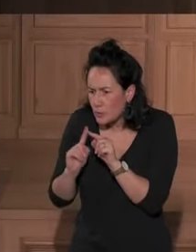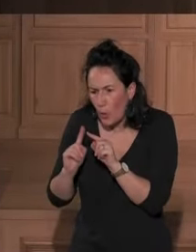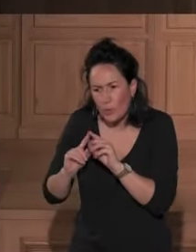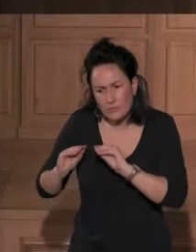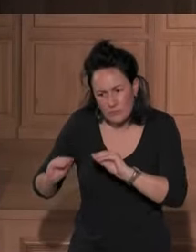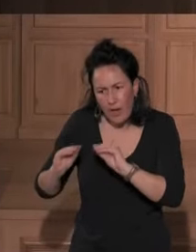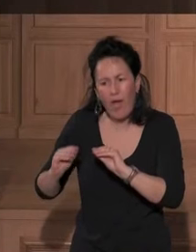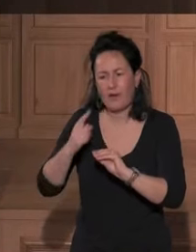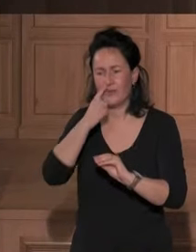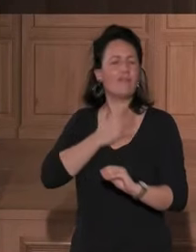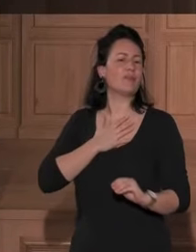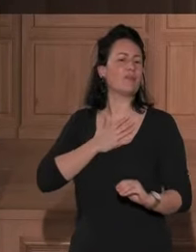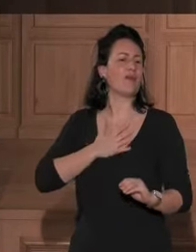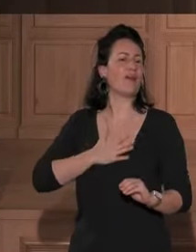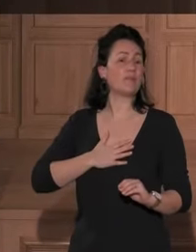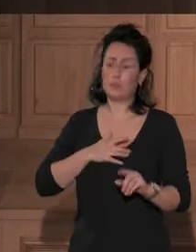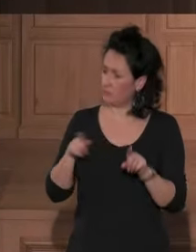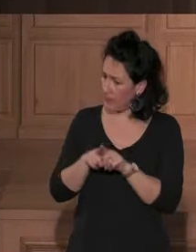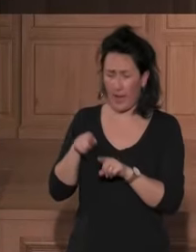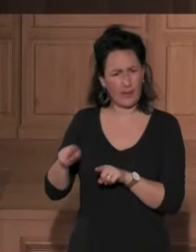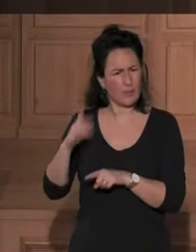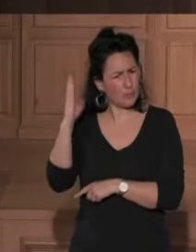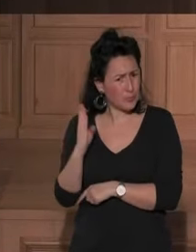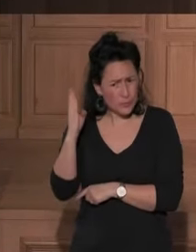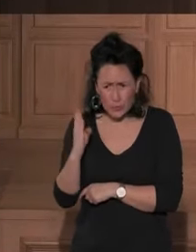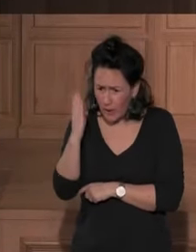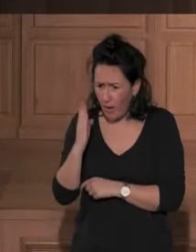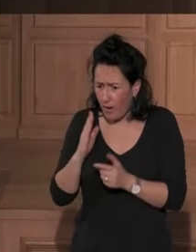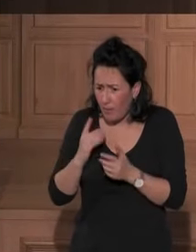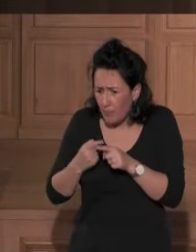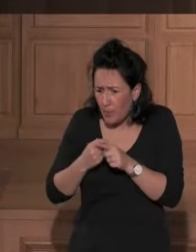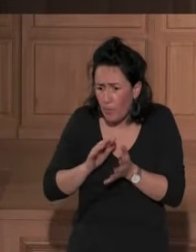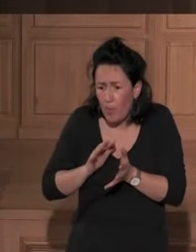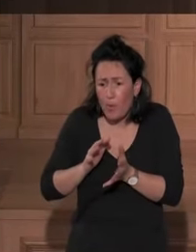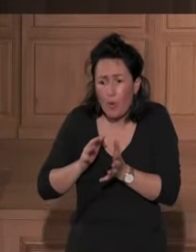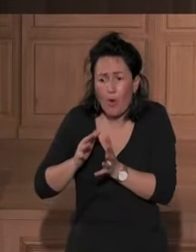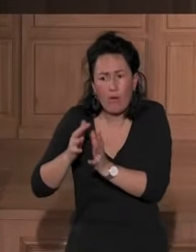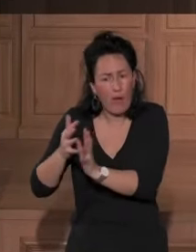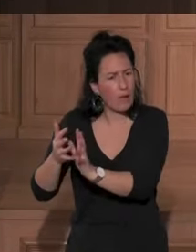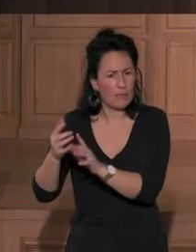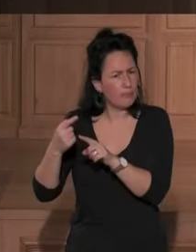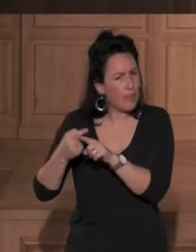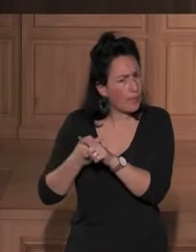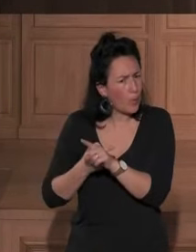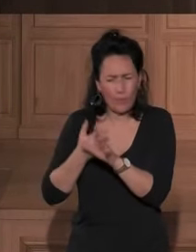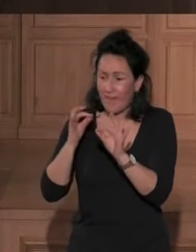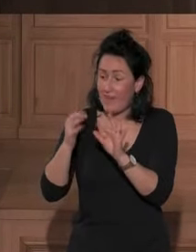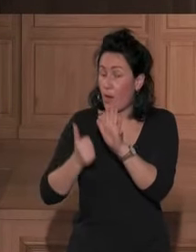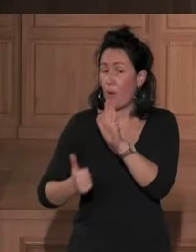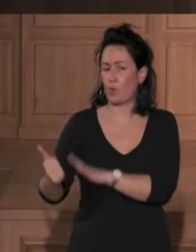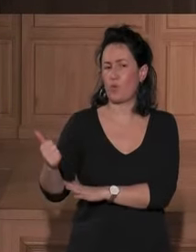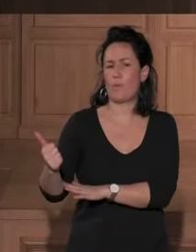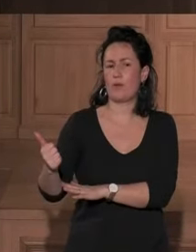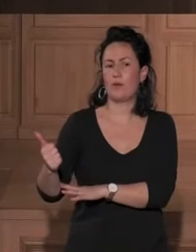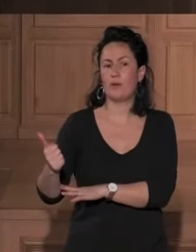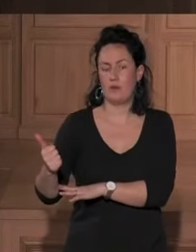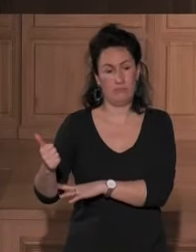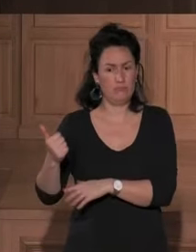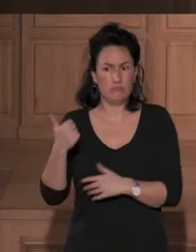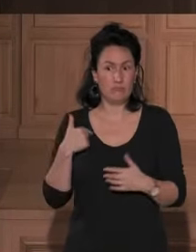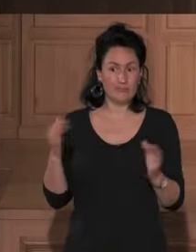C'est même amplifié. Donc, eux, ils ont besoin de progresser aussi dans la vie au niveau de l'autonomie. Alors, nous, on n'a pas de jeunes